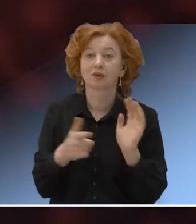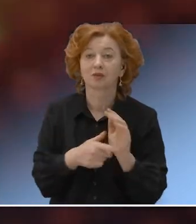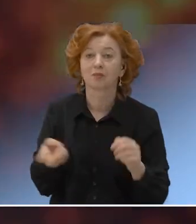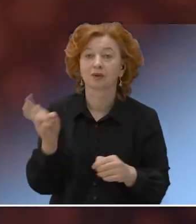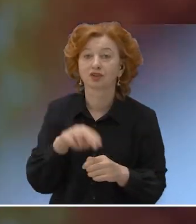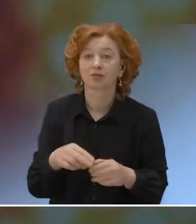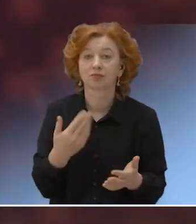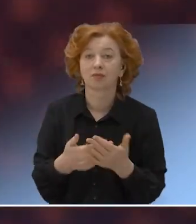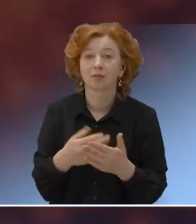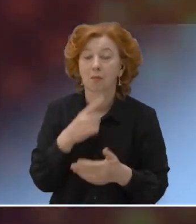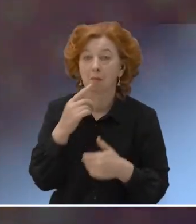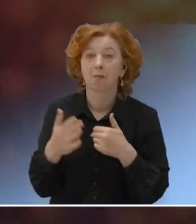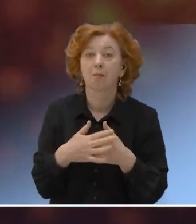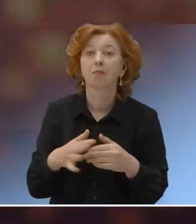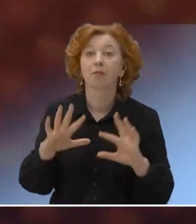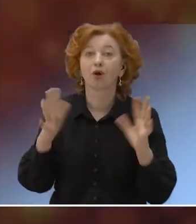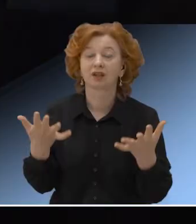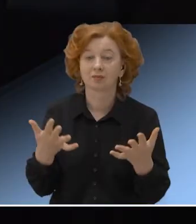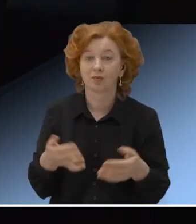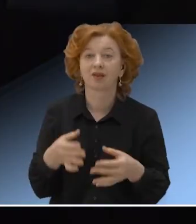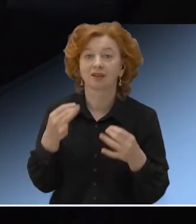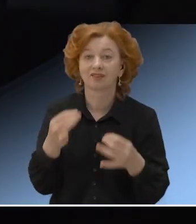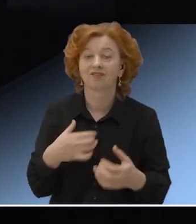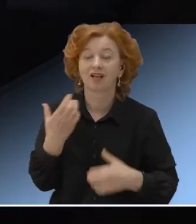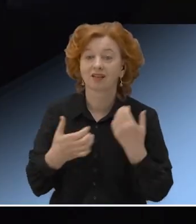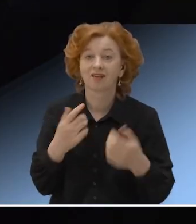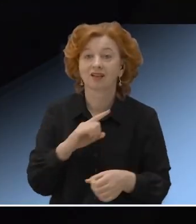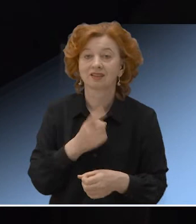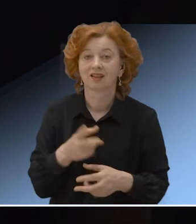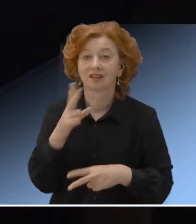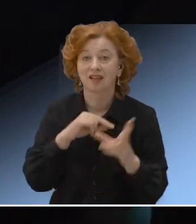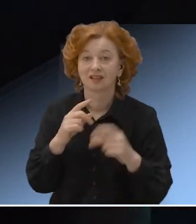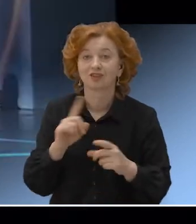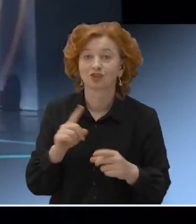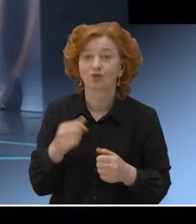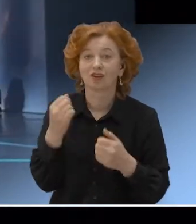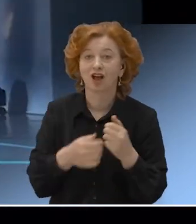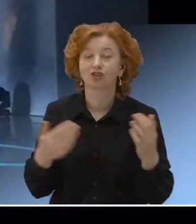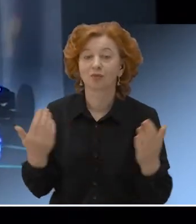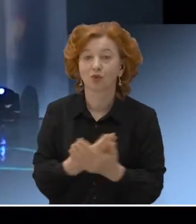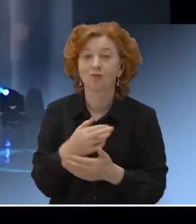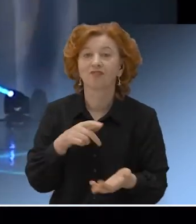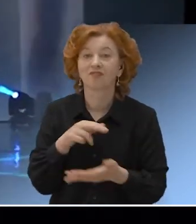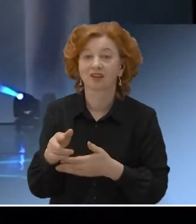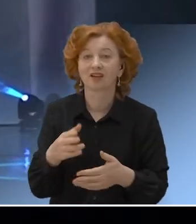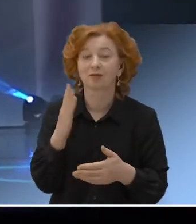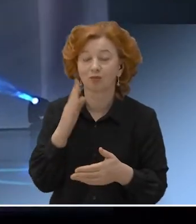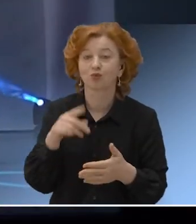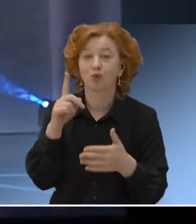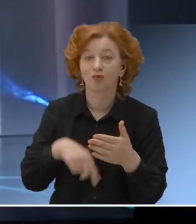7, пришла на шоу буквально в последний момент. Волновалась очень сильно, но надеется, что с каждым новым выходом на